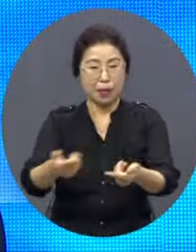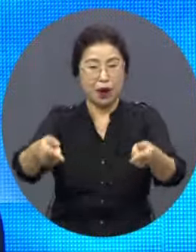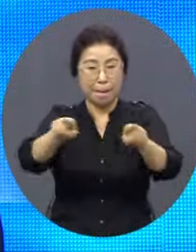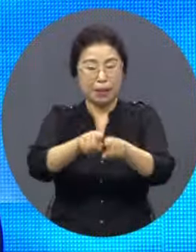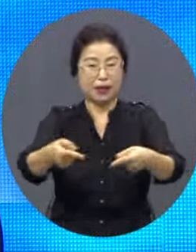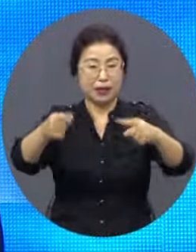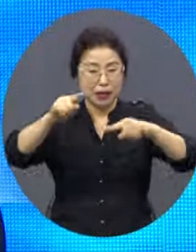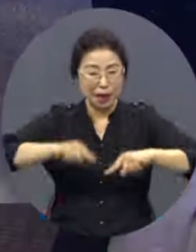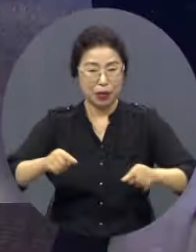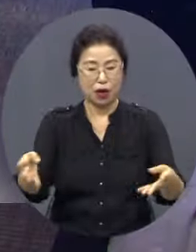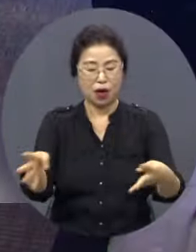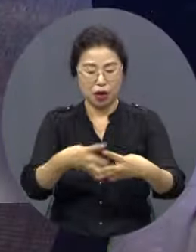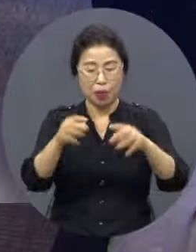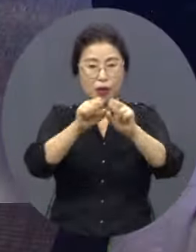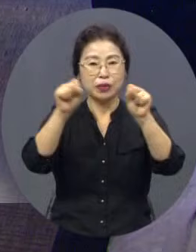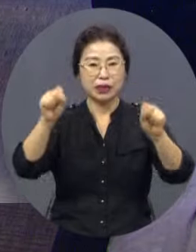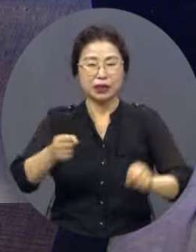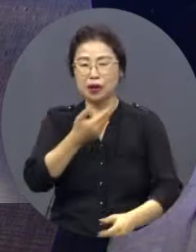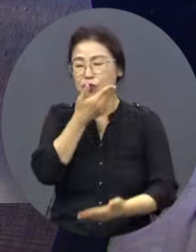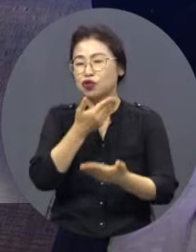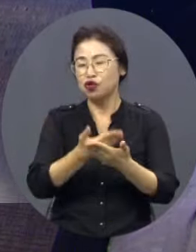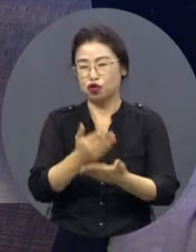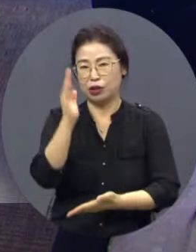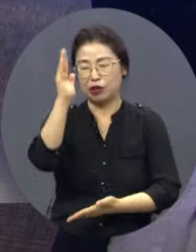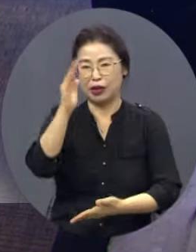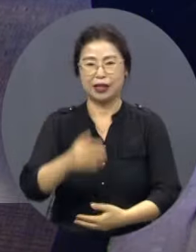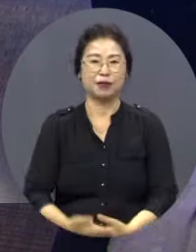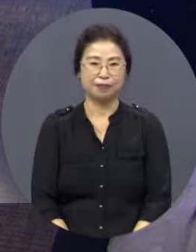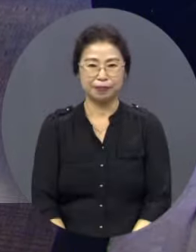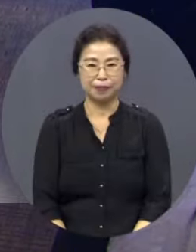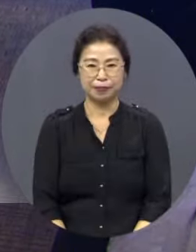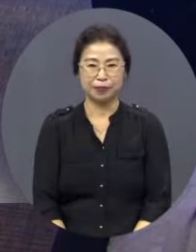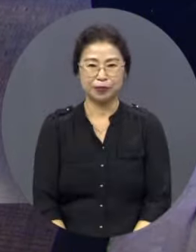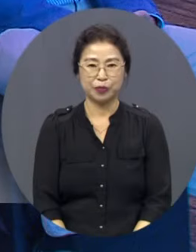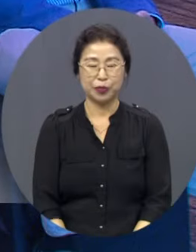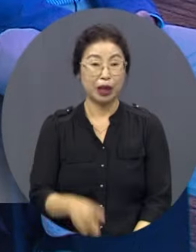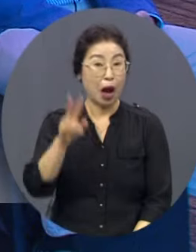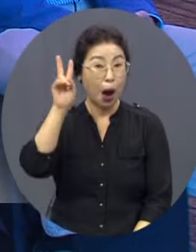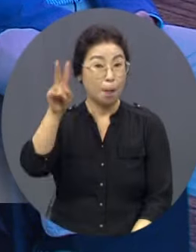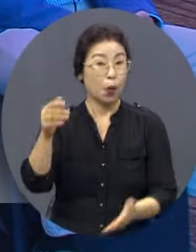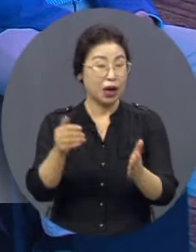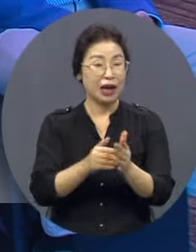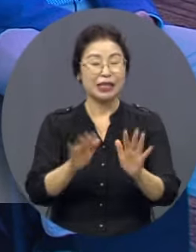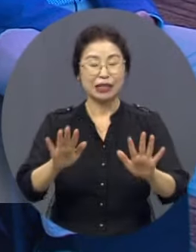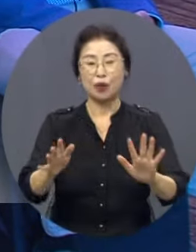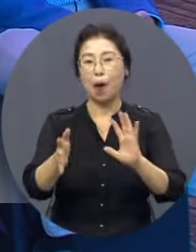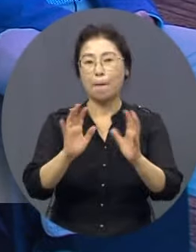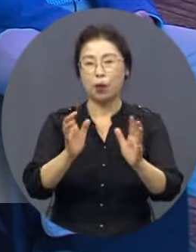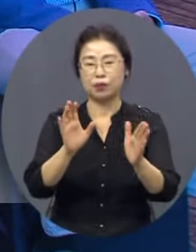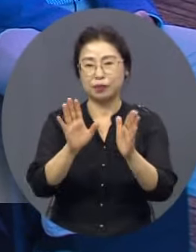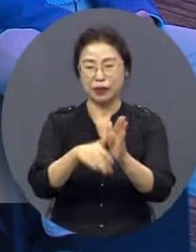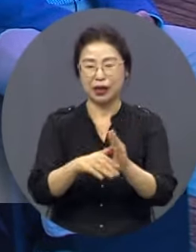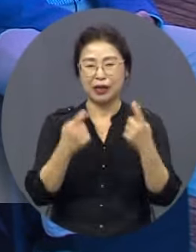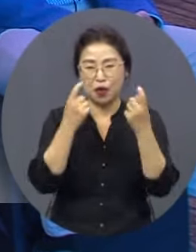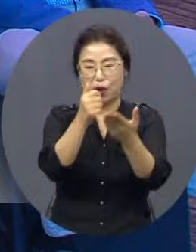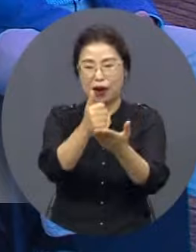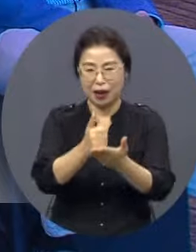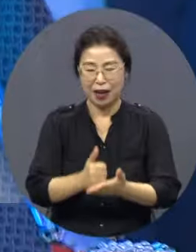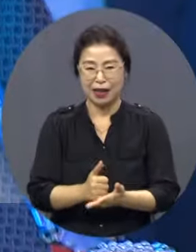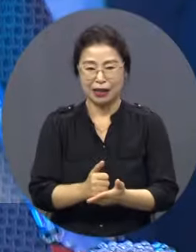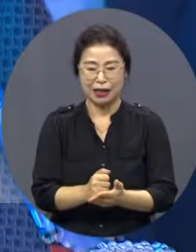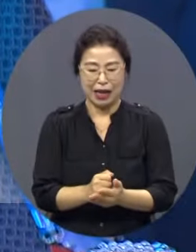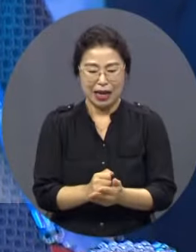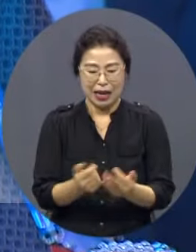한 협업 시스템이 중심에 있어야 한다고 말했습니다. 모레까지 열리는 이번 포럼에서는 관광객들의